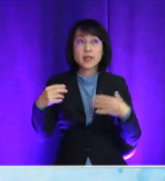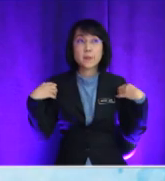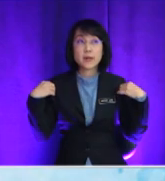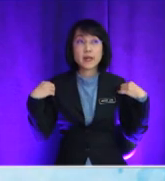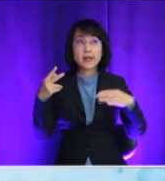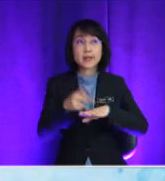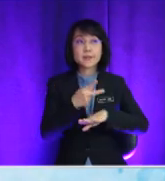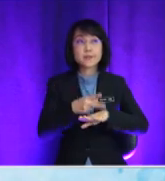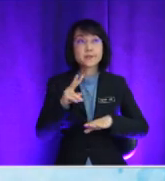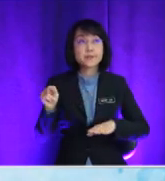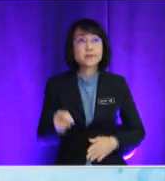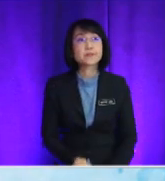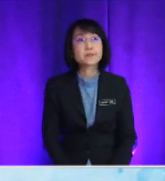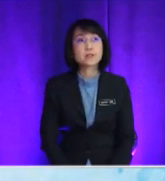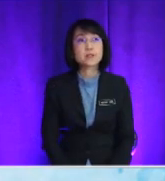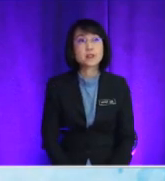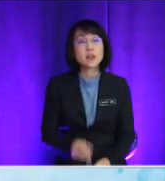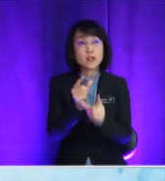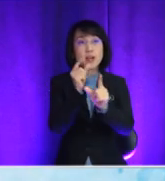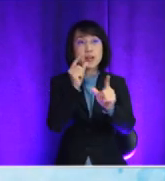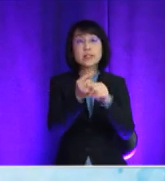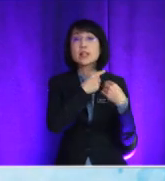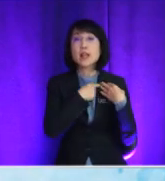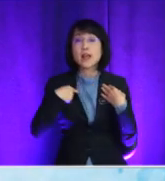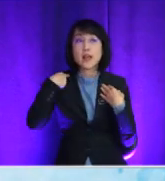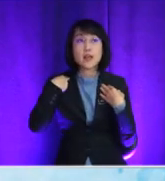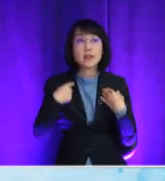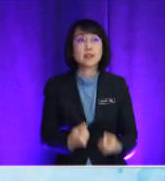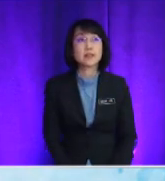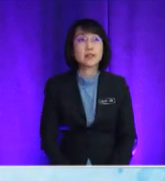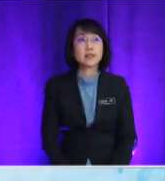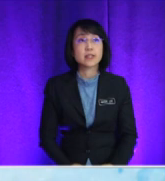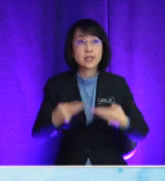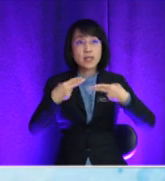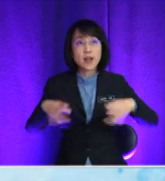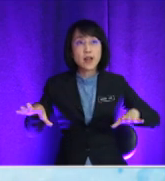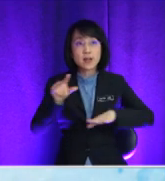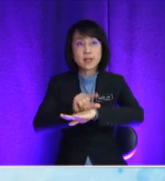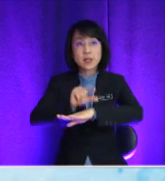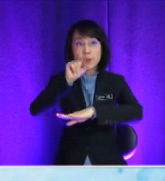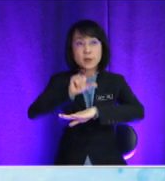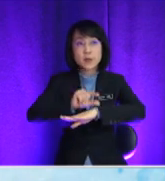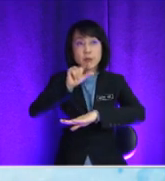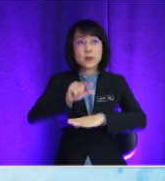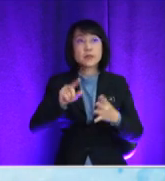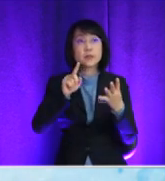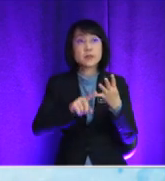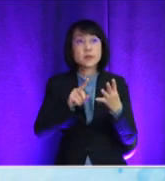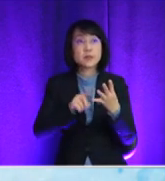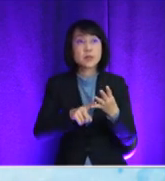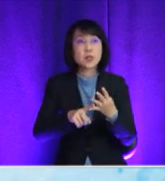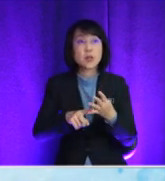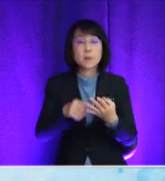dan yang kedua garis lihi dan yang ketiga penghilang gelembung dan yang tempat penyedap